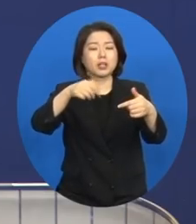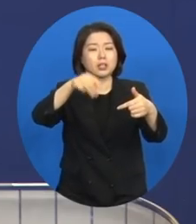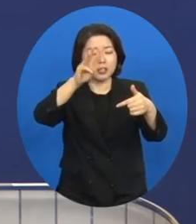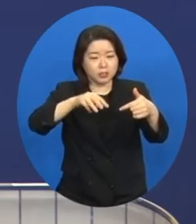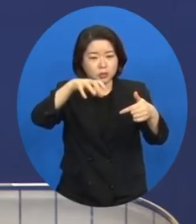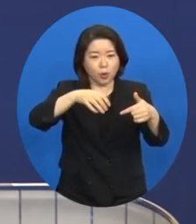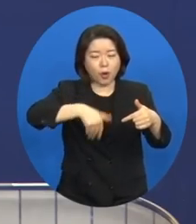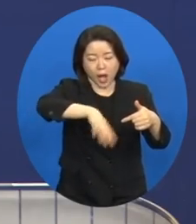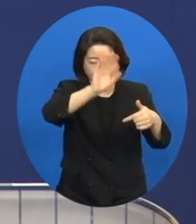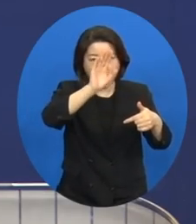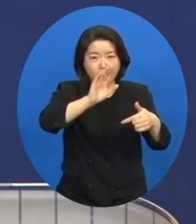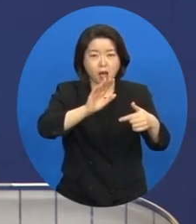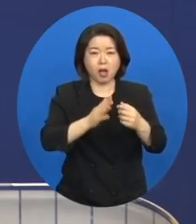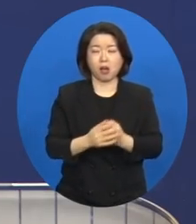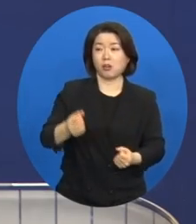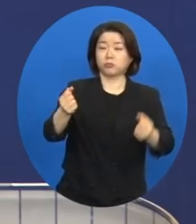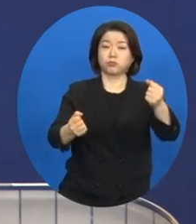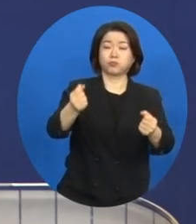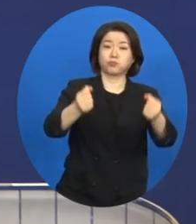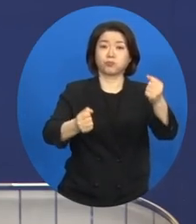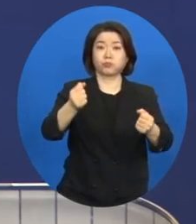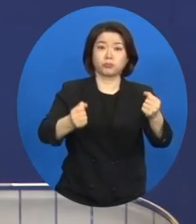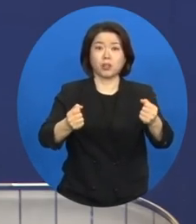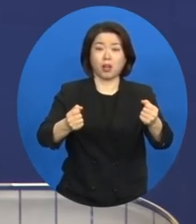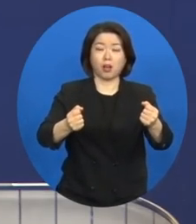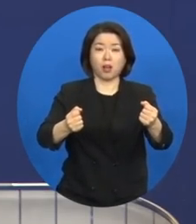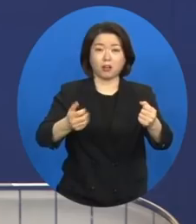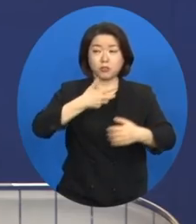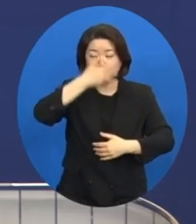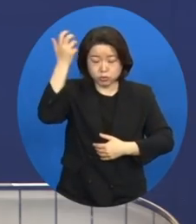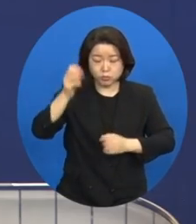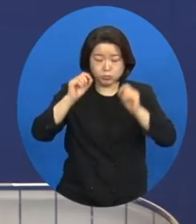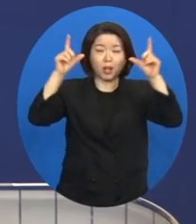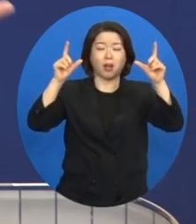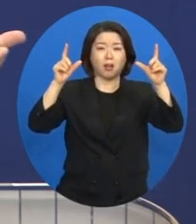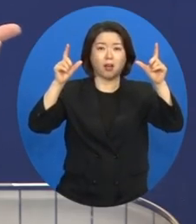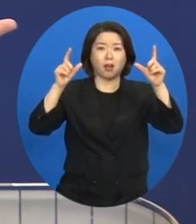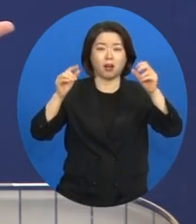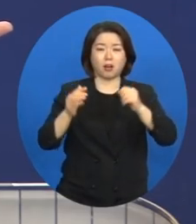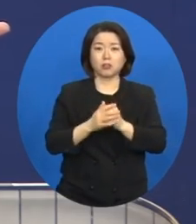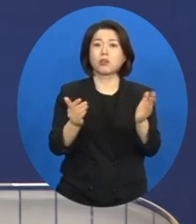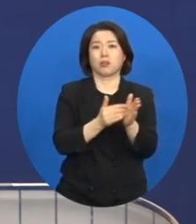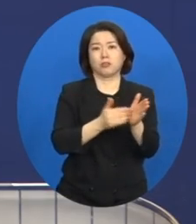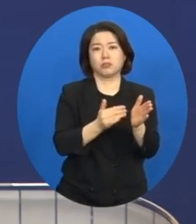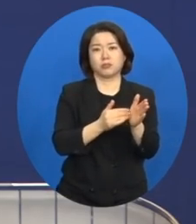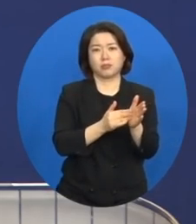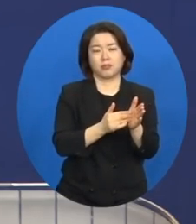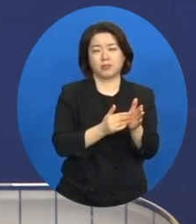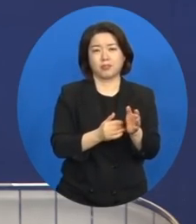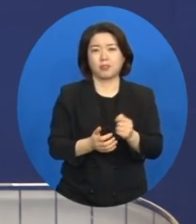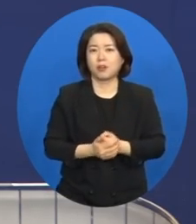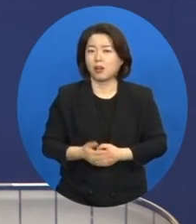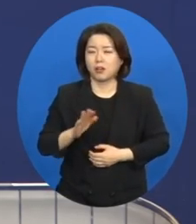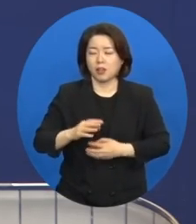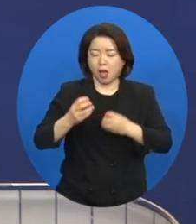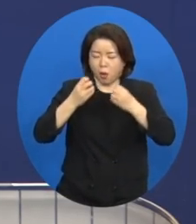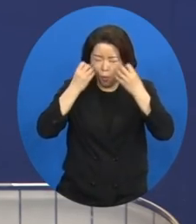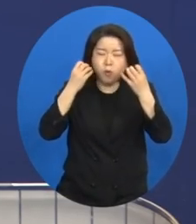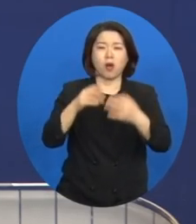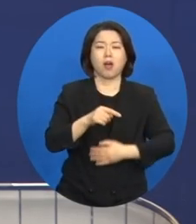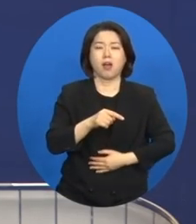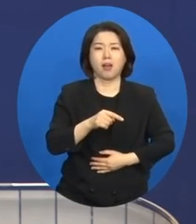가자. 그래서 인천으로 가는 그 운전하는 그 꿈을 꾸고 딱 깬 거예요. 그게 다 전부예요. 근데 너무나